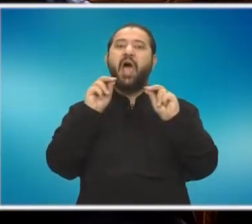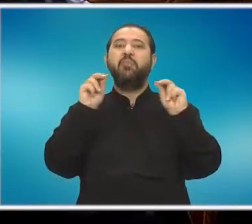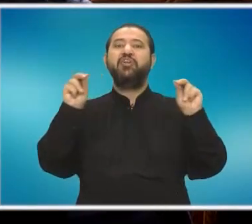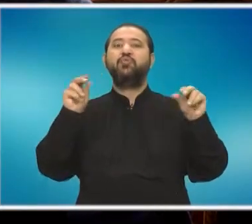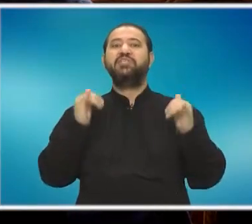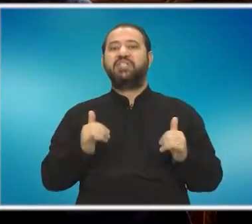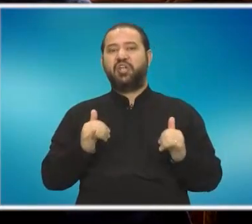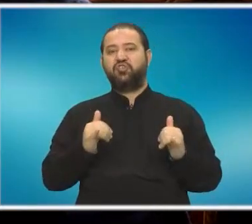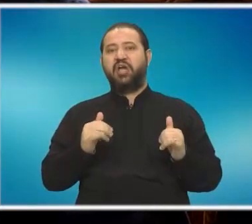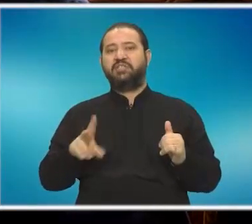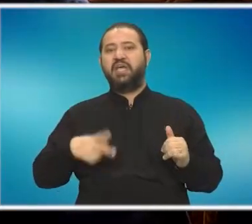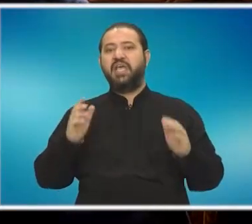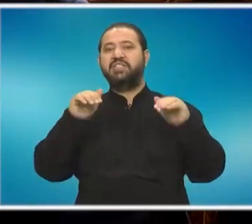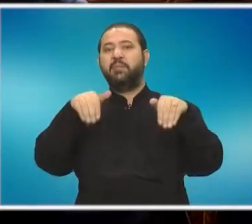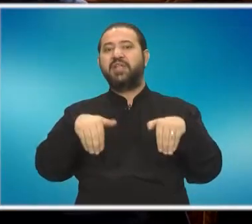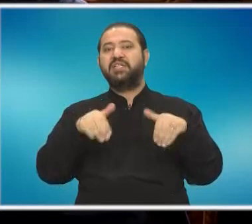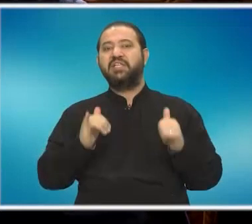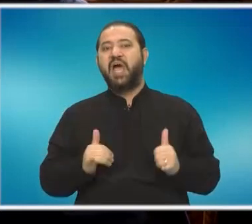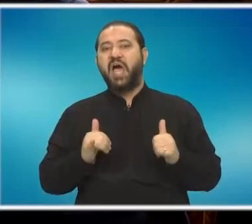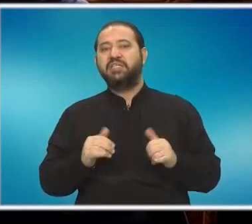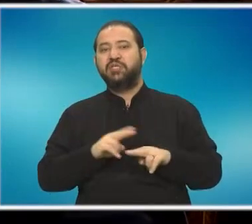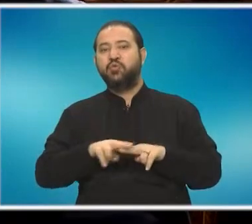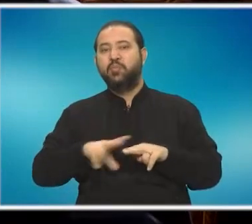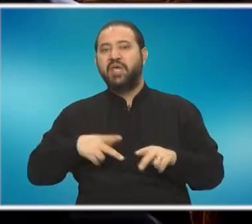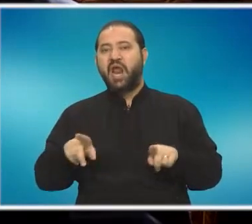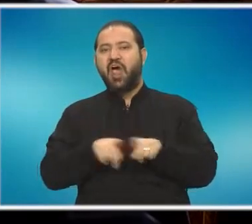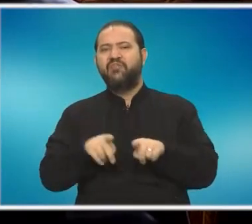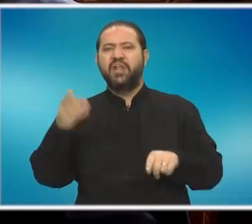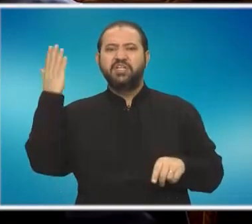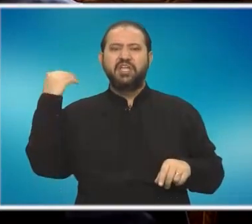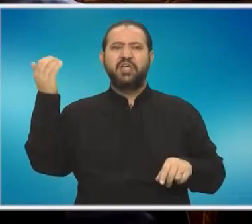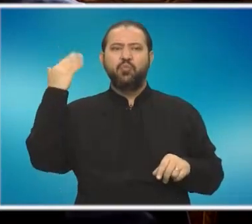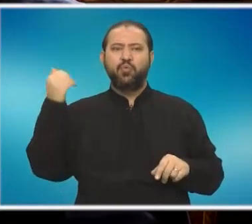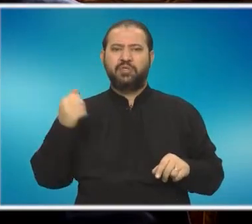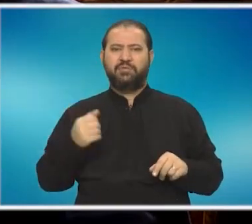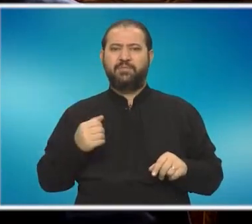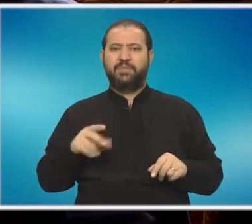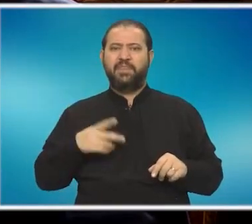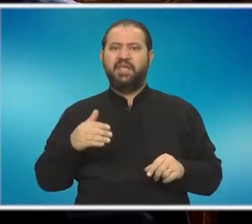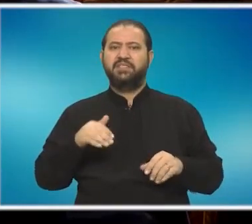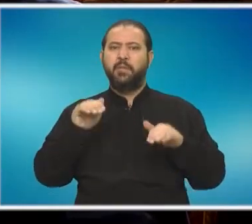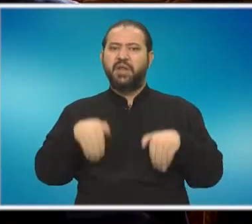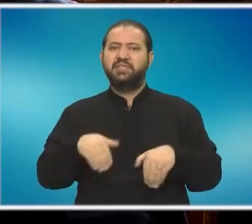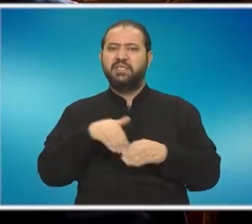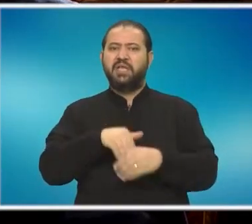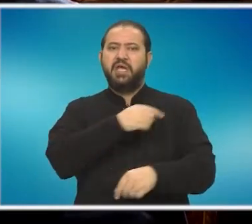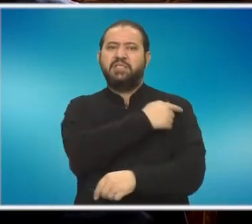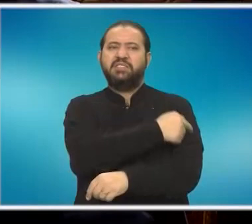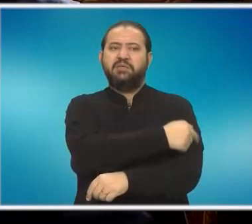atât. Biserica este prezentă astăzi cum era și în vechime. Este prezentă în